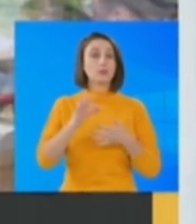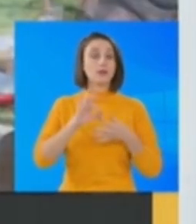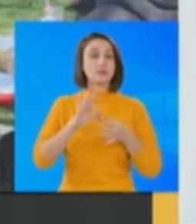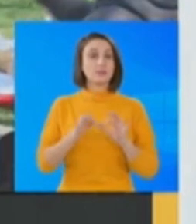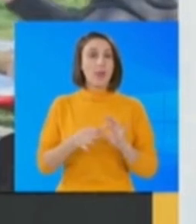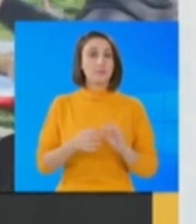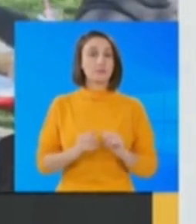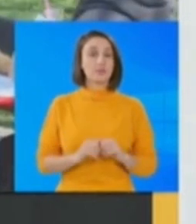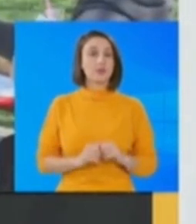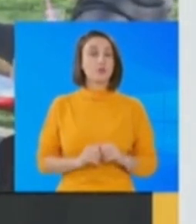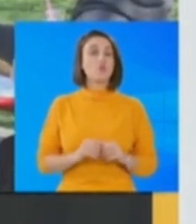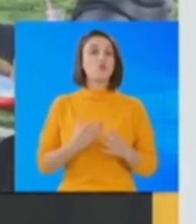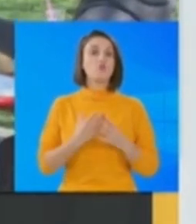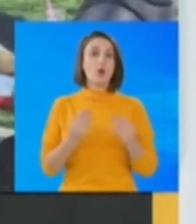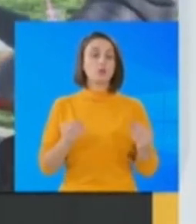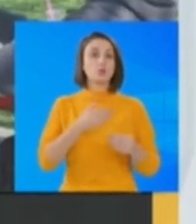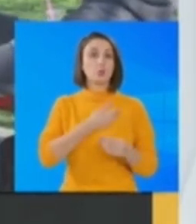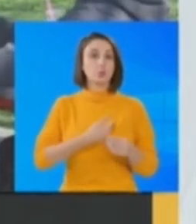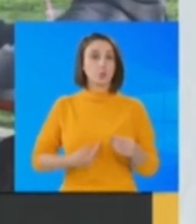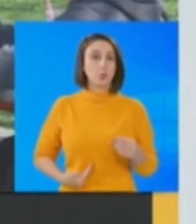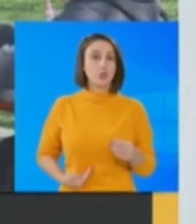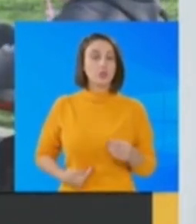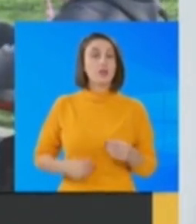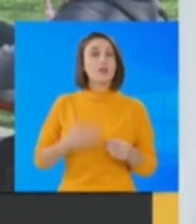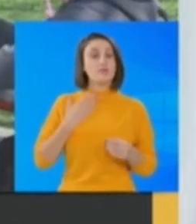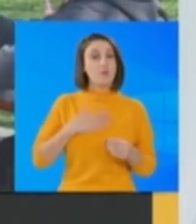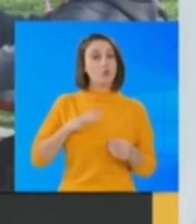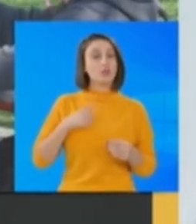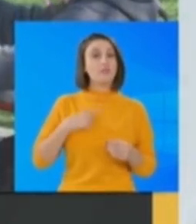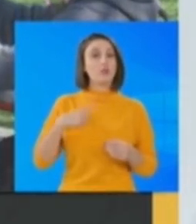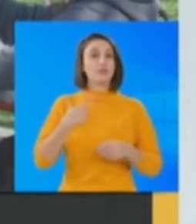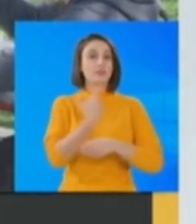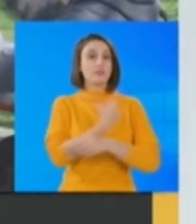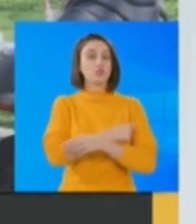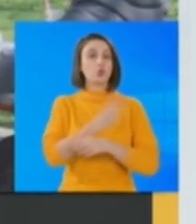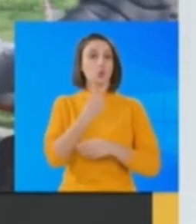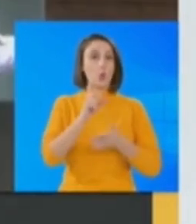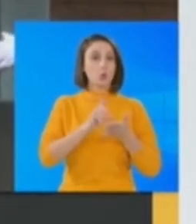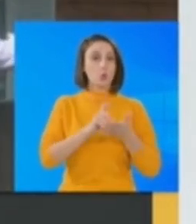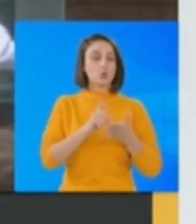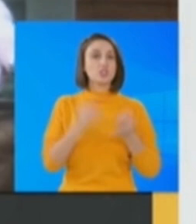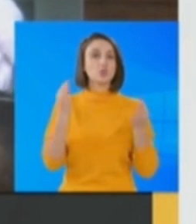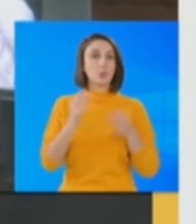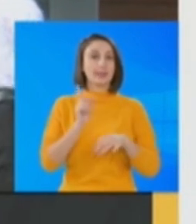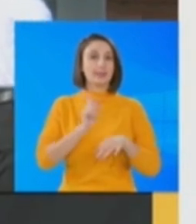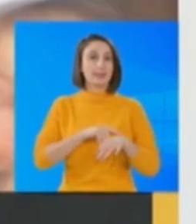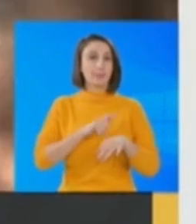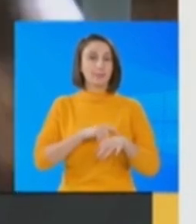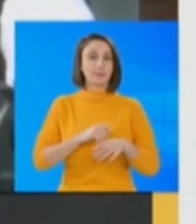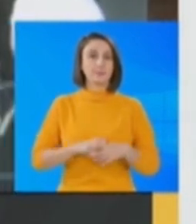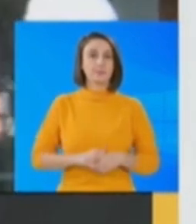că înseamnă că foarte mulți dintre bucureșteni doresc și vor fi vaccinați cu două doze în